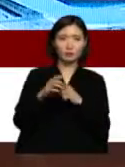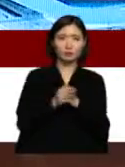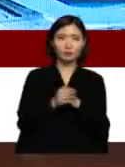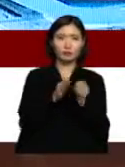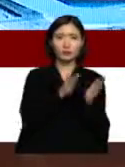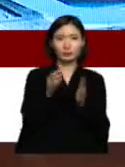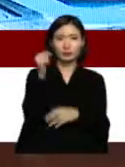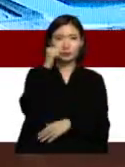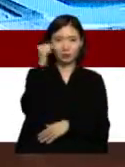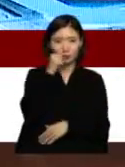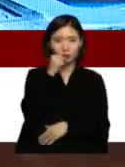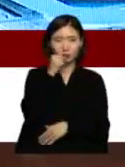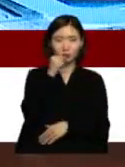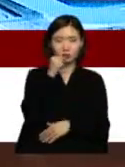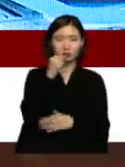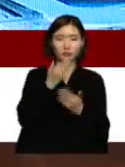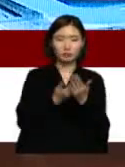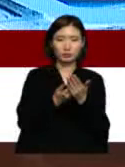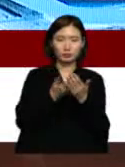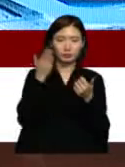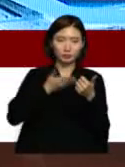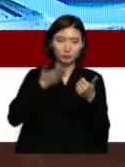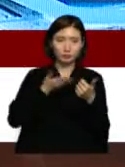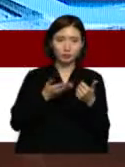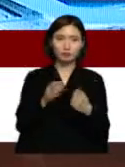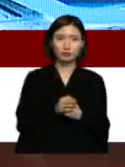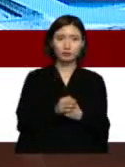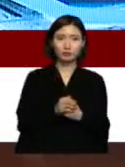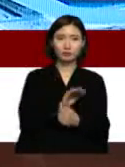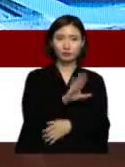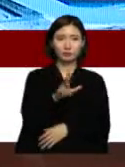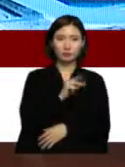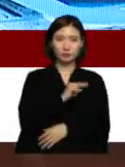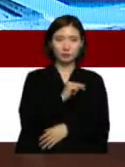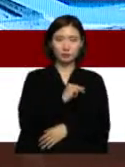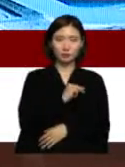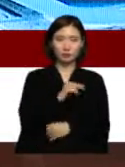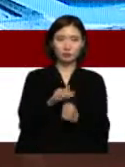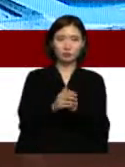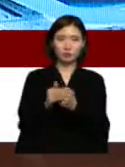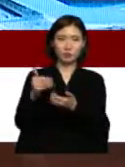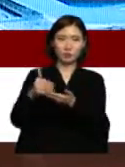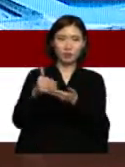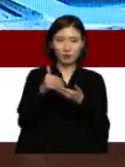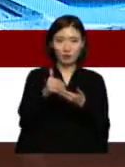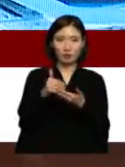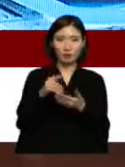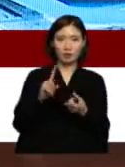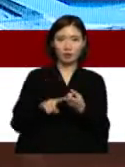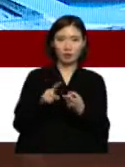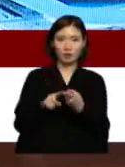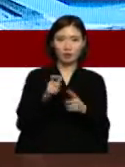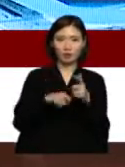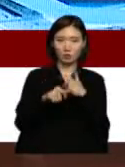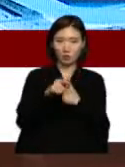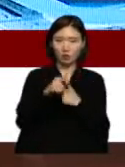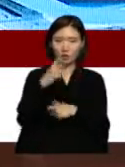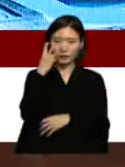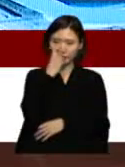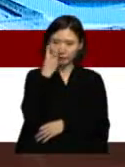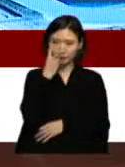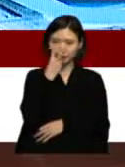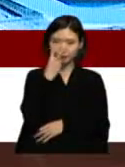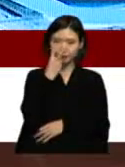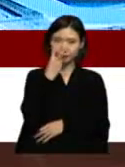좀 준비를 철저하게 뒤 해주시고 저희 우리 어른들께 써도 아 안건을 좀 더 심도